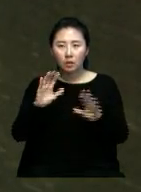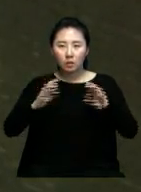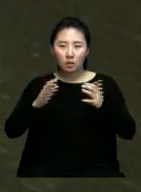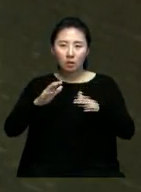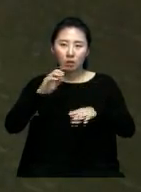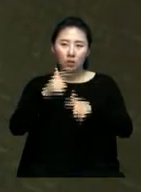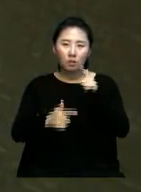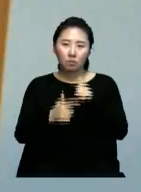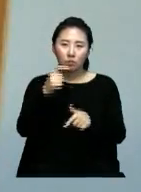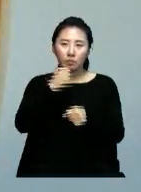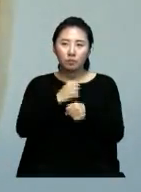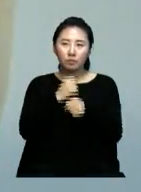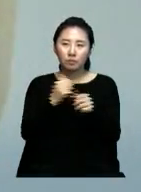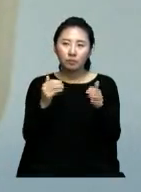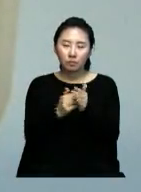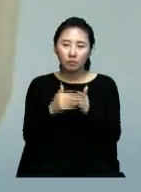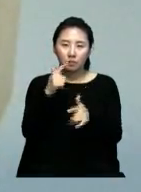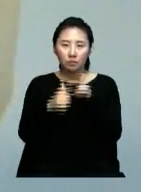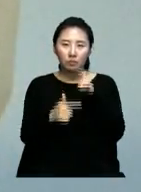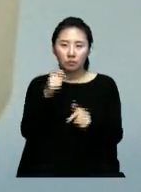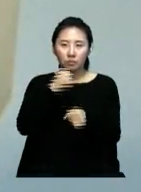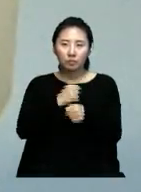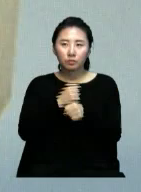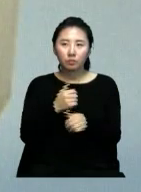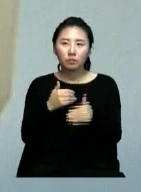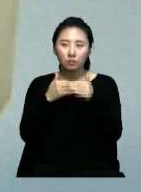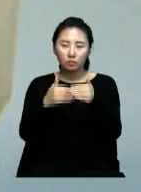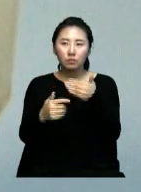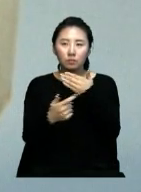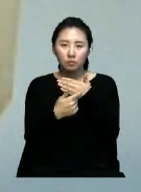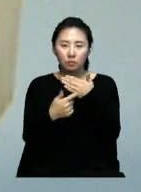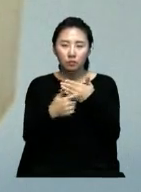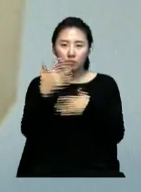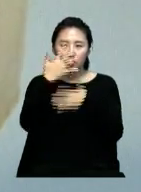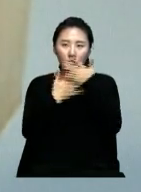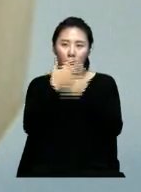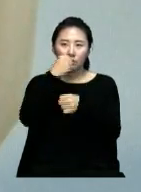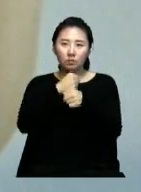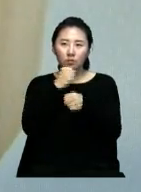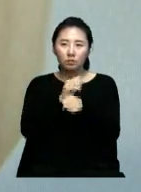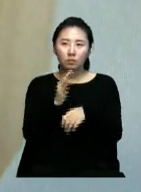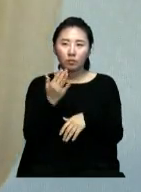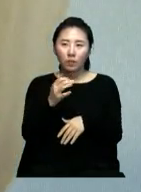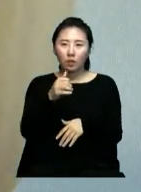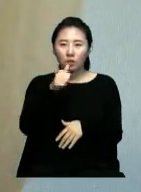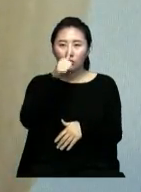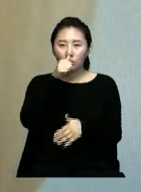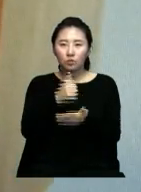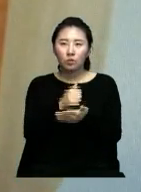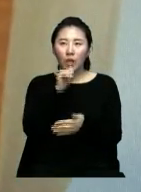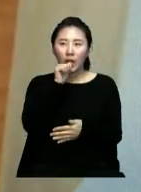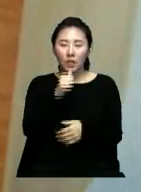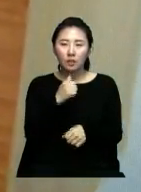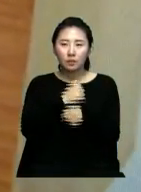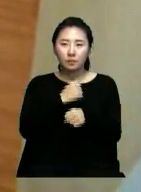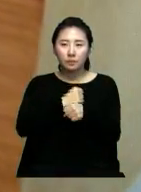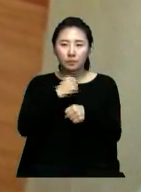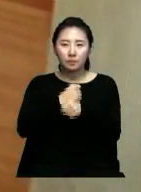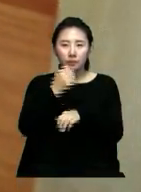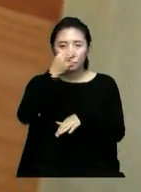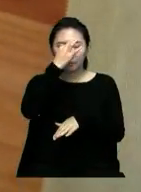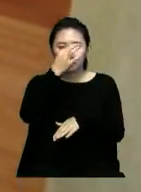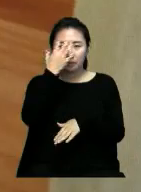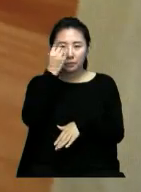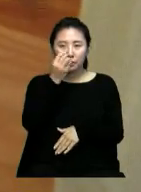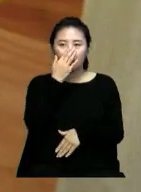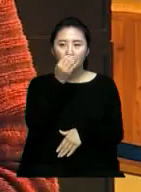잣나무로 만들어졌습니다. 목가구 제작 과정은 입체 영상으로 재현됐는데 쇠목을 사용하지 않았던 당시 제작 기술을